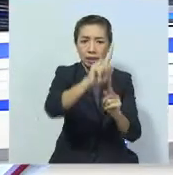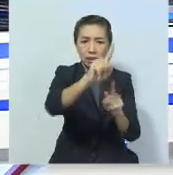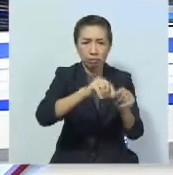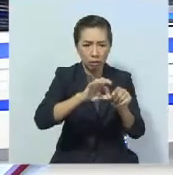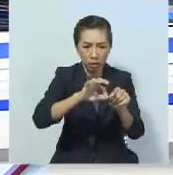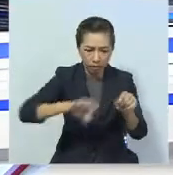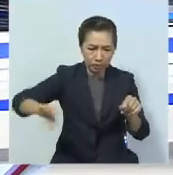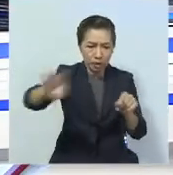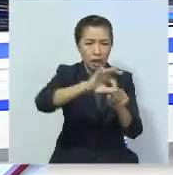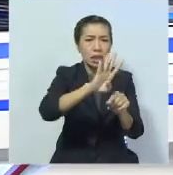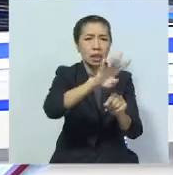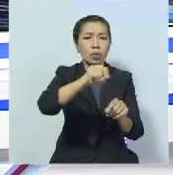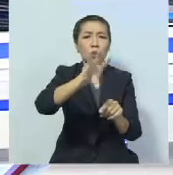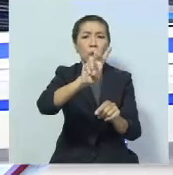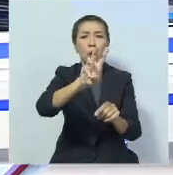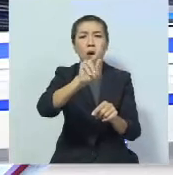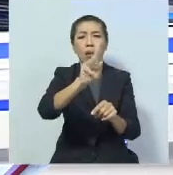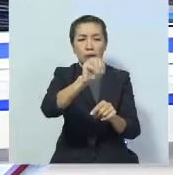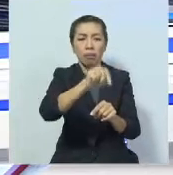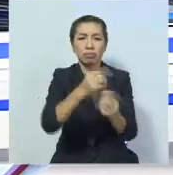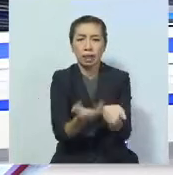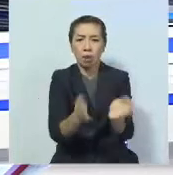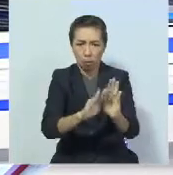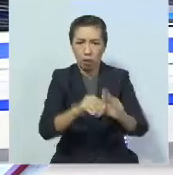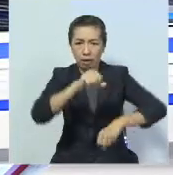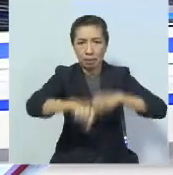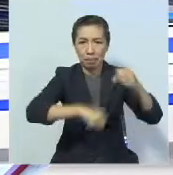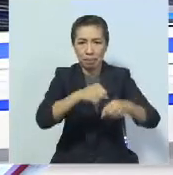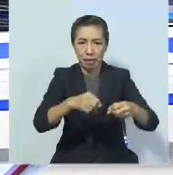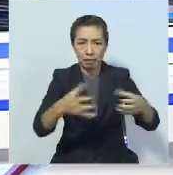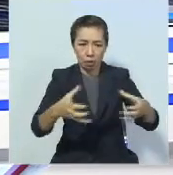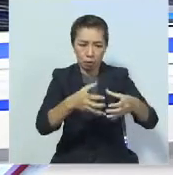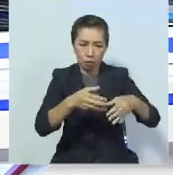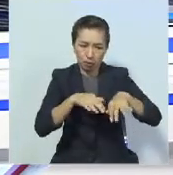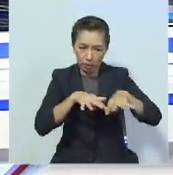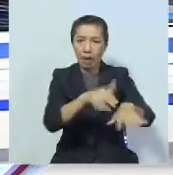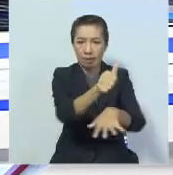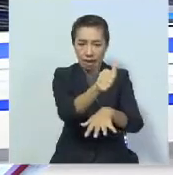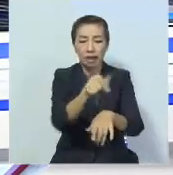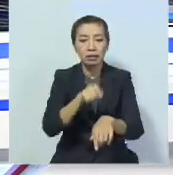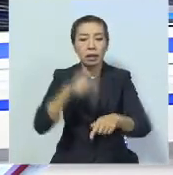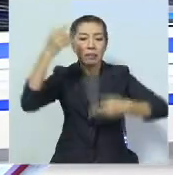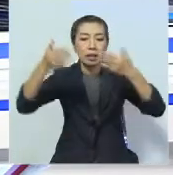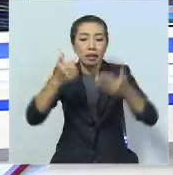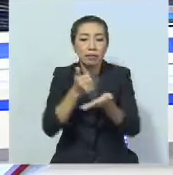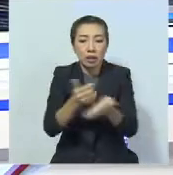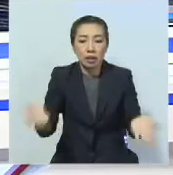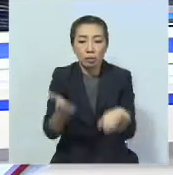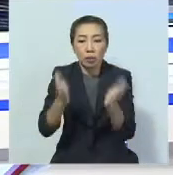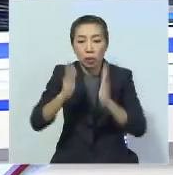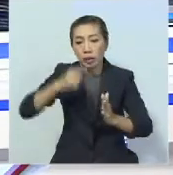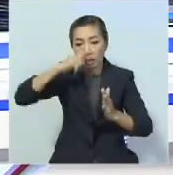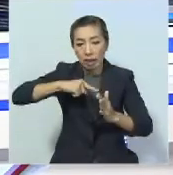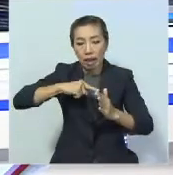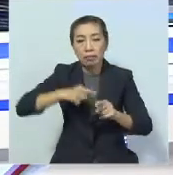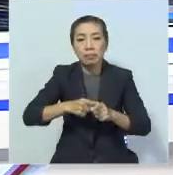มาณ 4-6 กิโลเมตรเท่านั้นนะคะก็สามารถที่จะปั่นกันได้ทั้งครอบครัวถือว่าเป็นอีกหนึ่งกิจกรรมที่ให้คนไทยมีโอกาสได้ร่